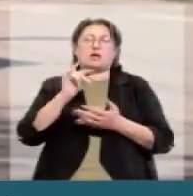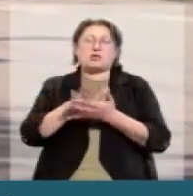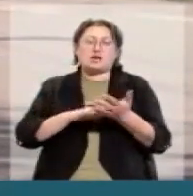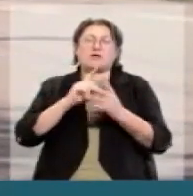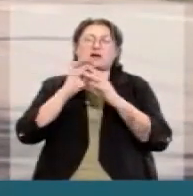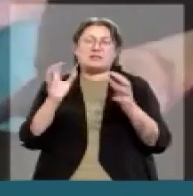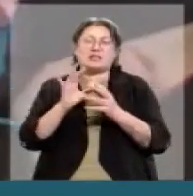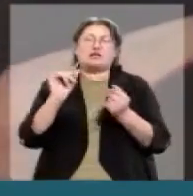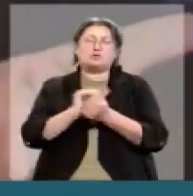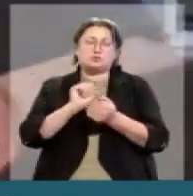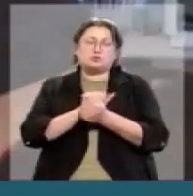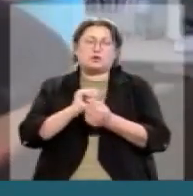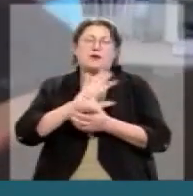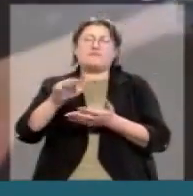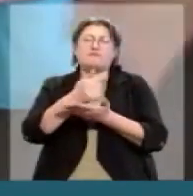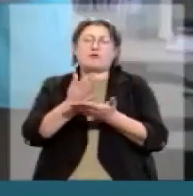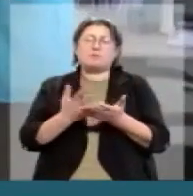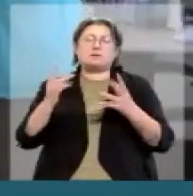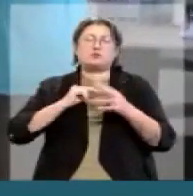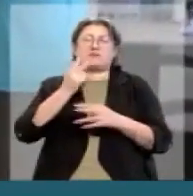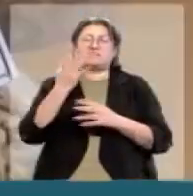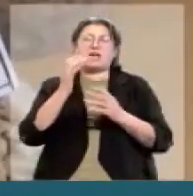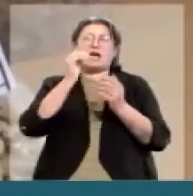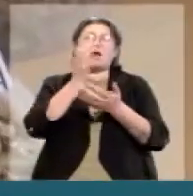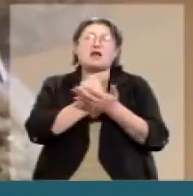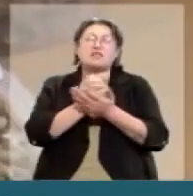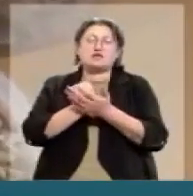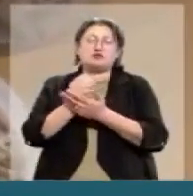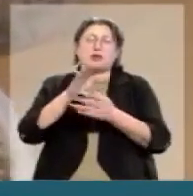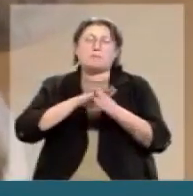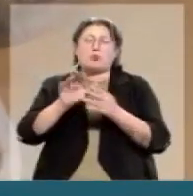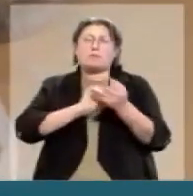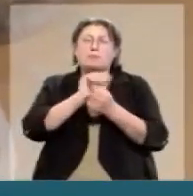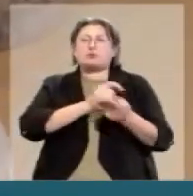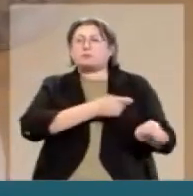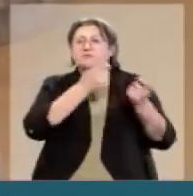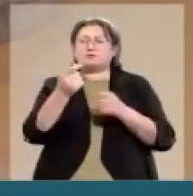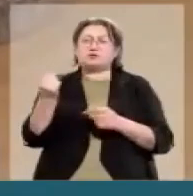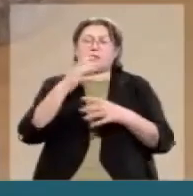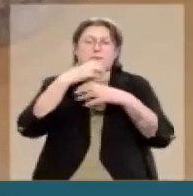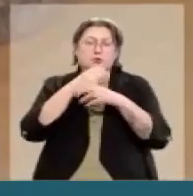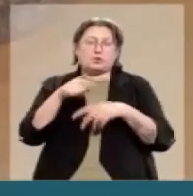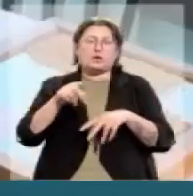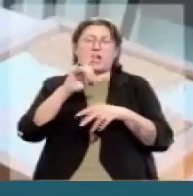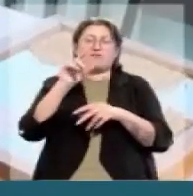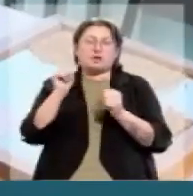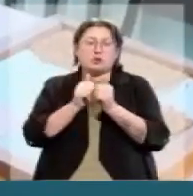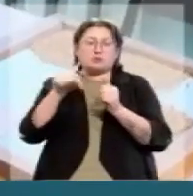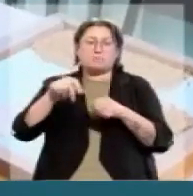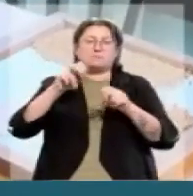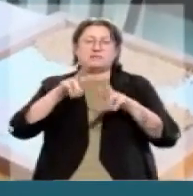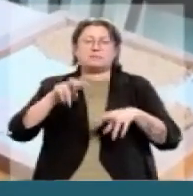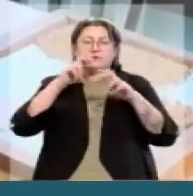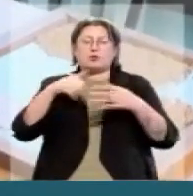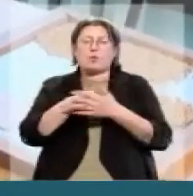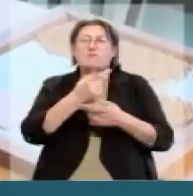дальнейшего хранения и сушки. В комплексе работает 23 хранилища для полной обработки прибывающей пшеницы. В лаборатории при элеваторе специалисты проверяют